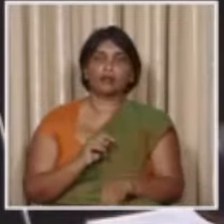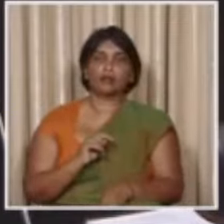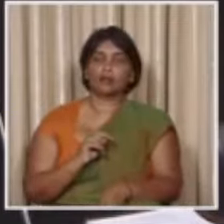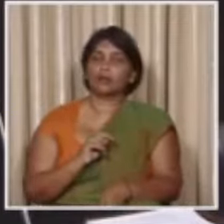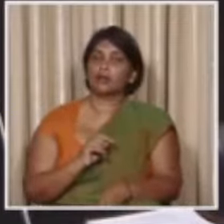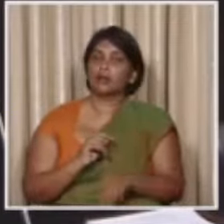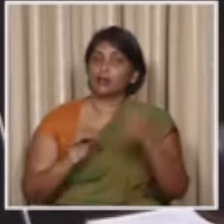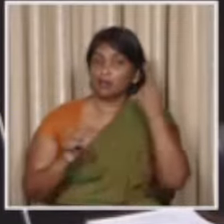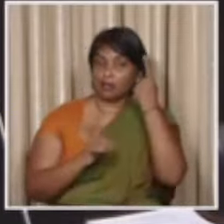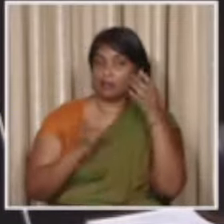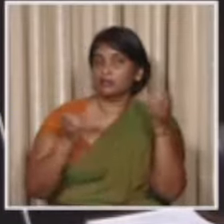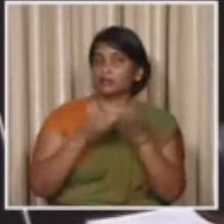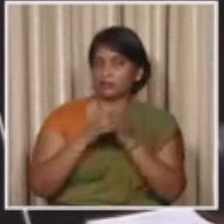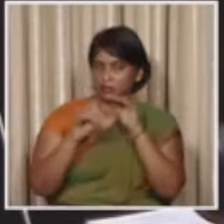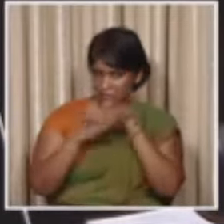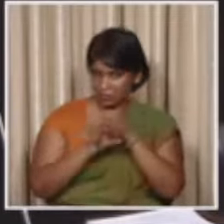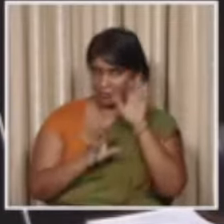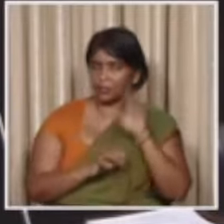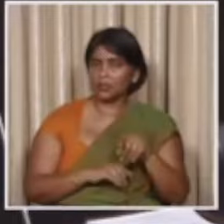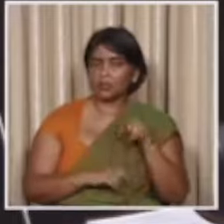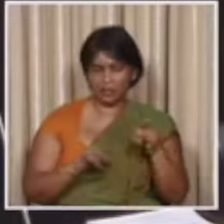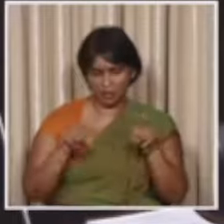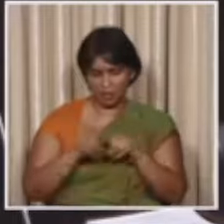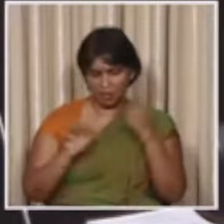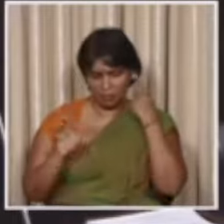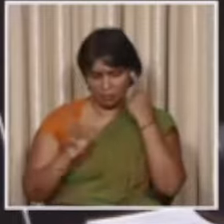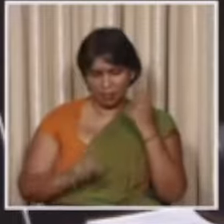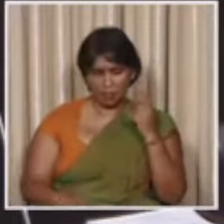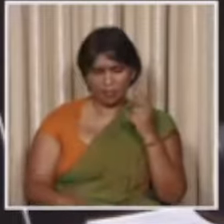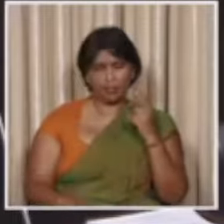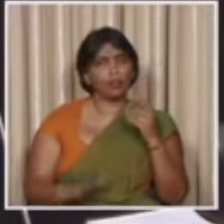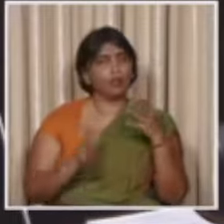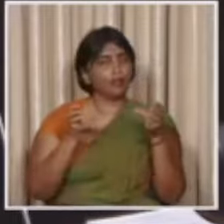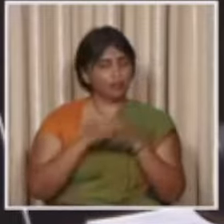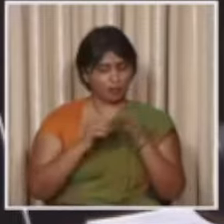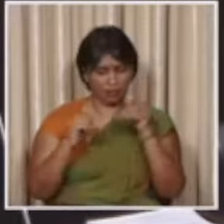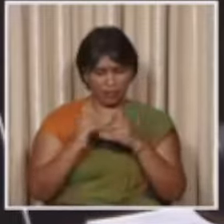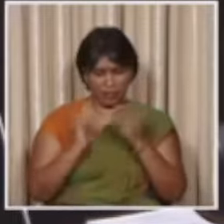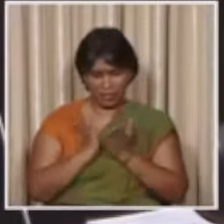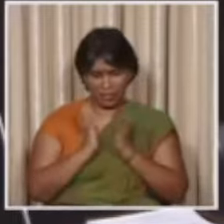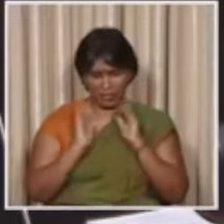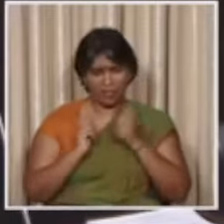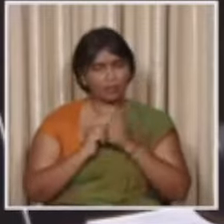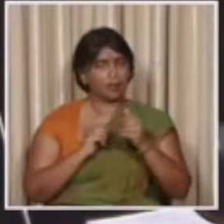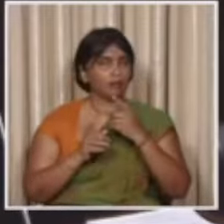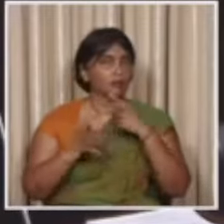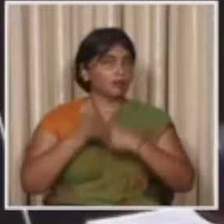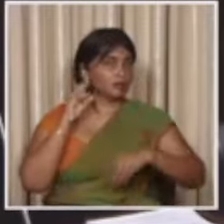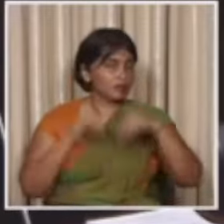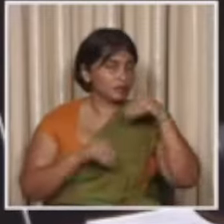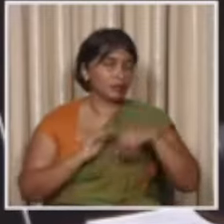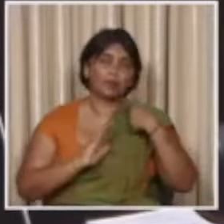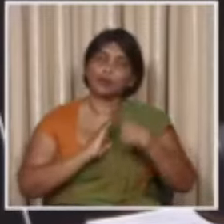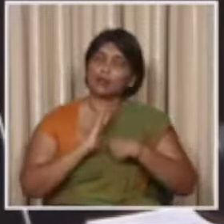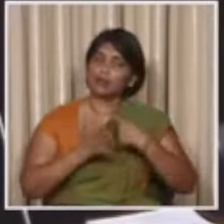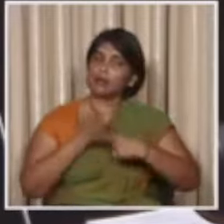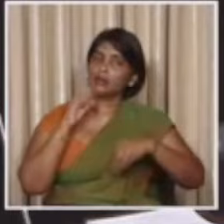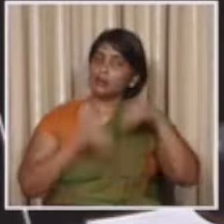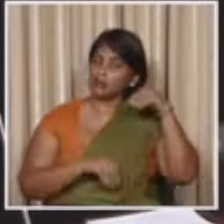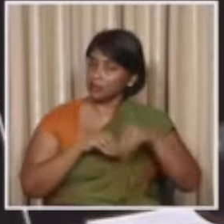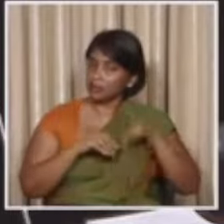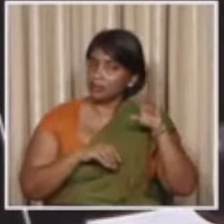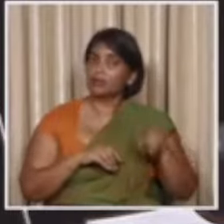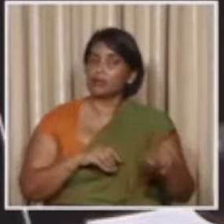අන්ස මැදිහත්වීමක් සිද්ධ වනාාද. ඒ බුද්ධි සේවාන්ස මැදිහත්වී මහරා ඉන්දියාවේ පොත්තු මැතිවරණ ලංකාවේ පොත්තු